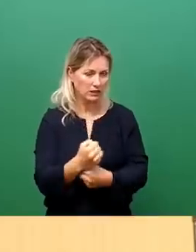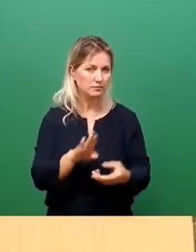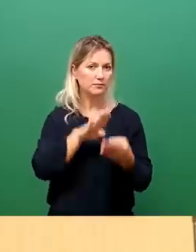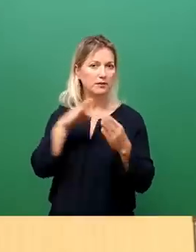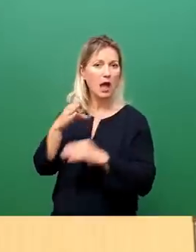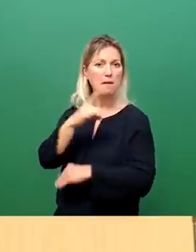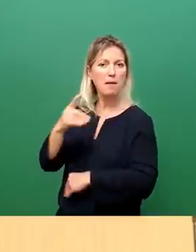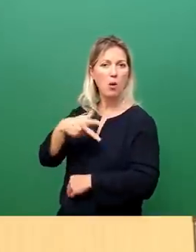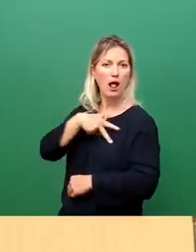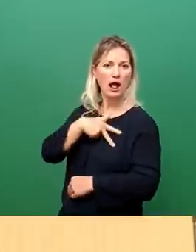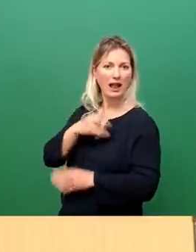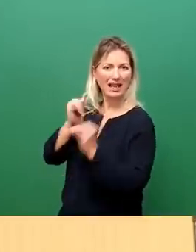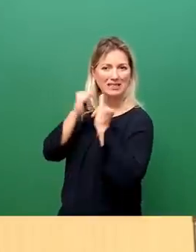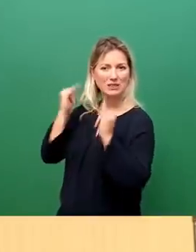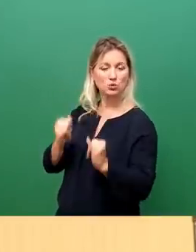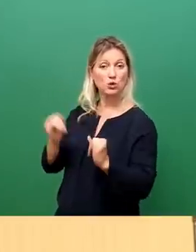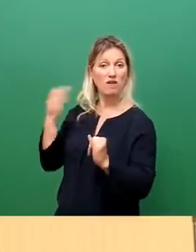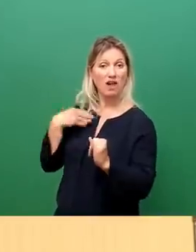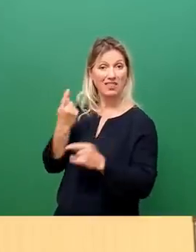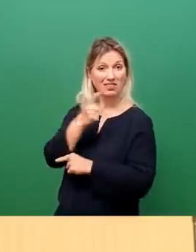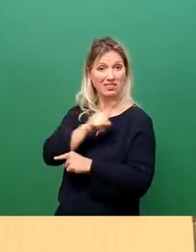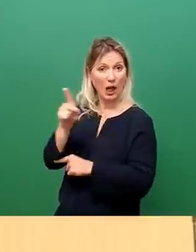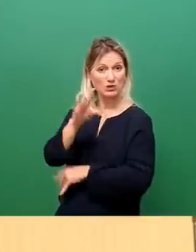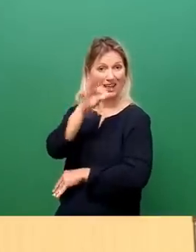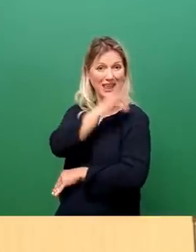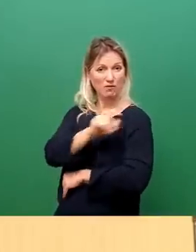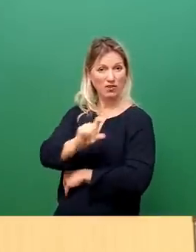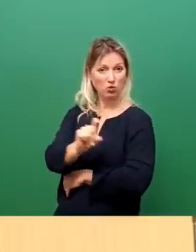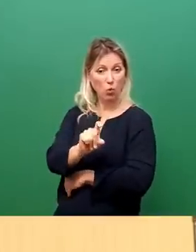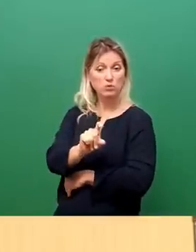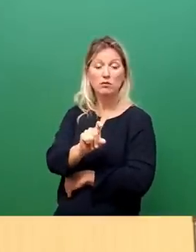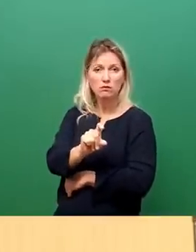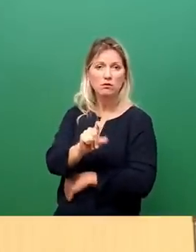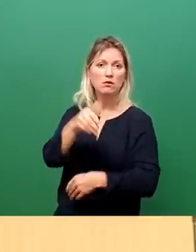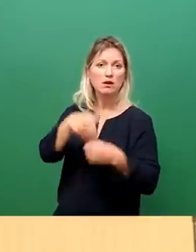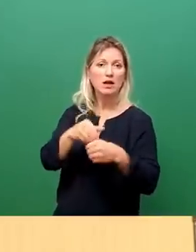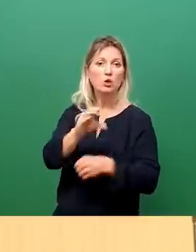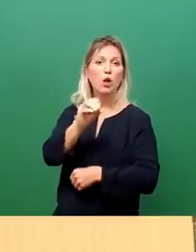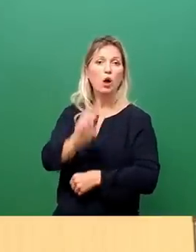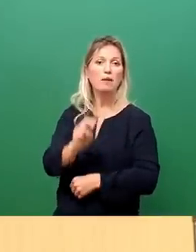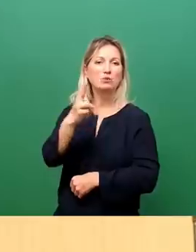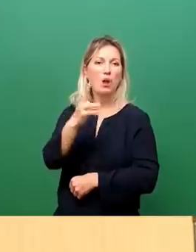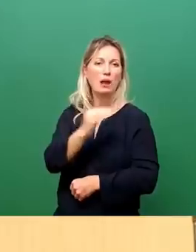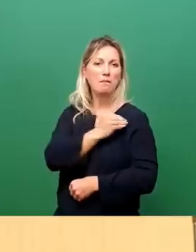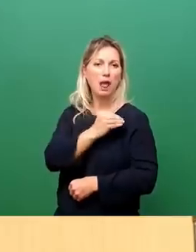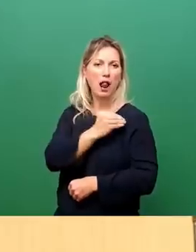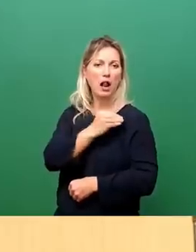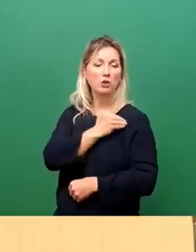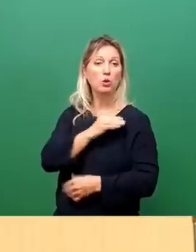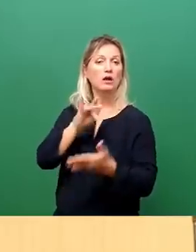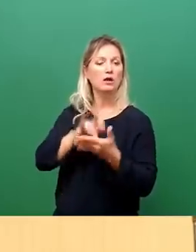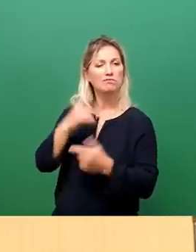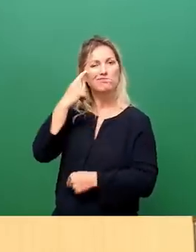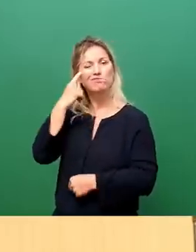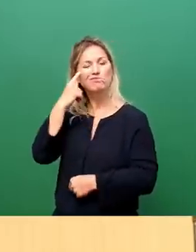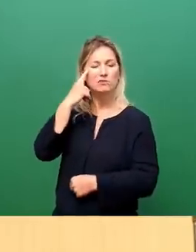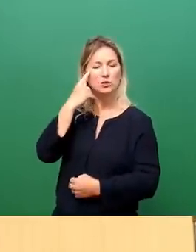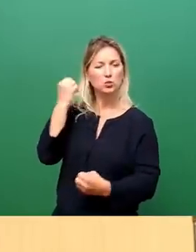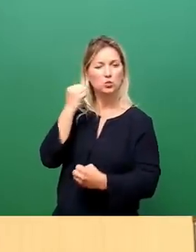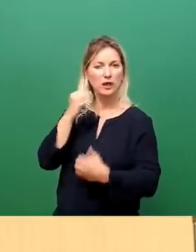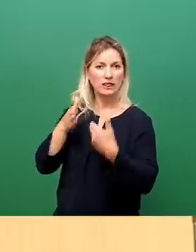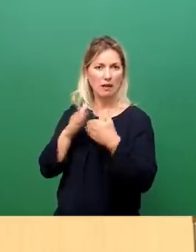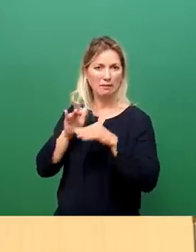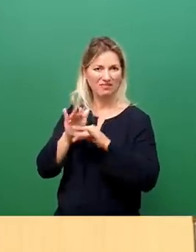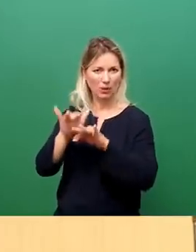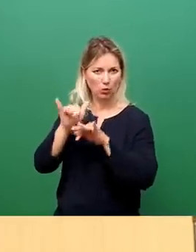Deutschland auf 1000 Impfdosen 0,2 Meldungen wegen des Verdachts auf eine schwerwiegende Nebenwirkung. Für eine